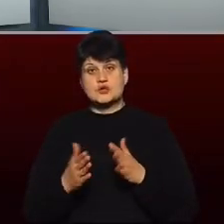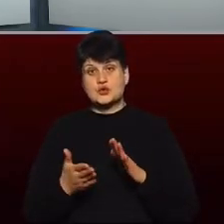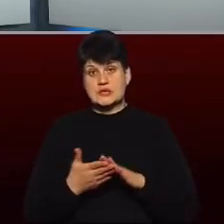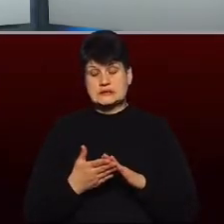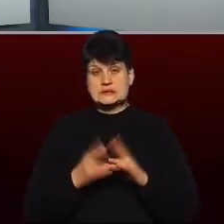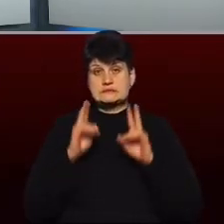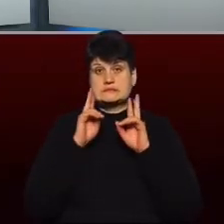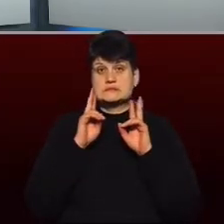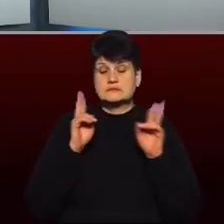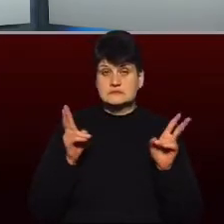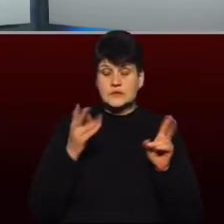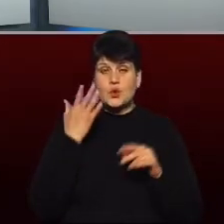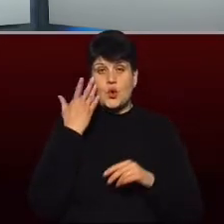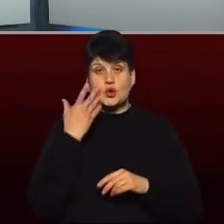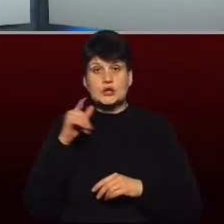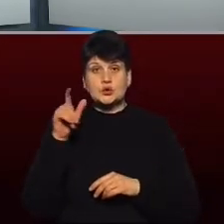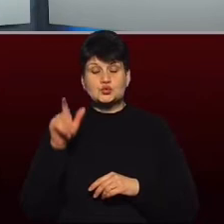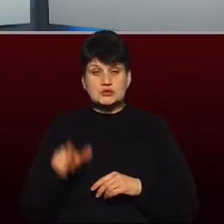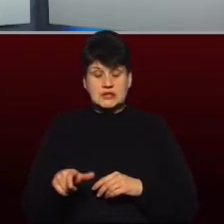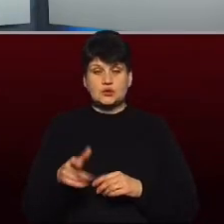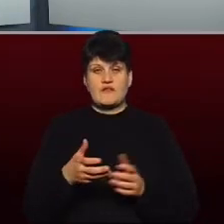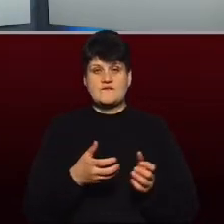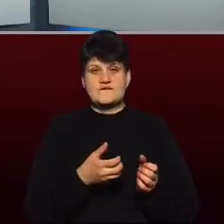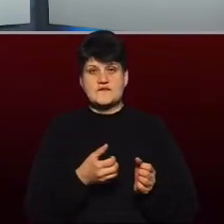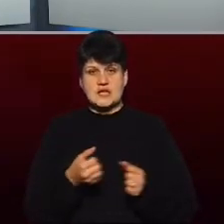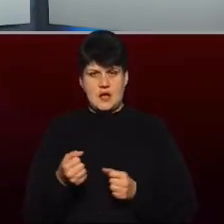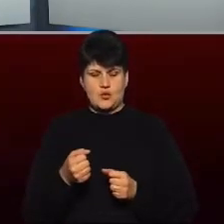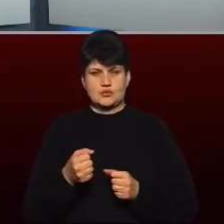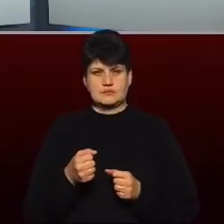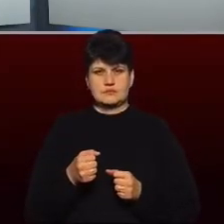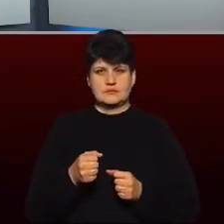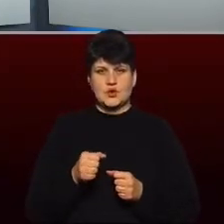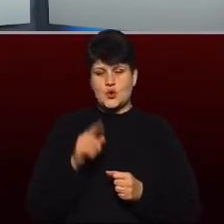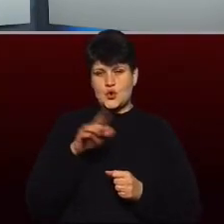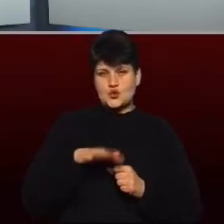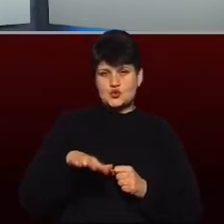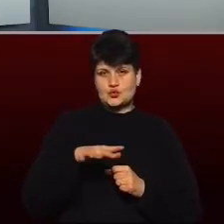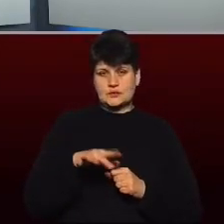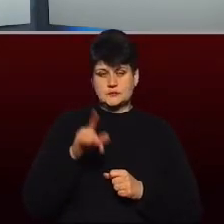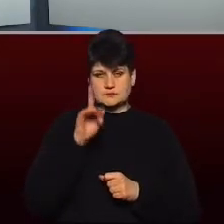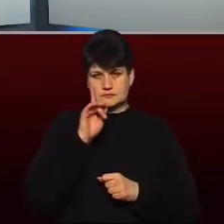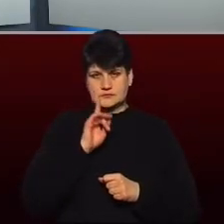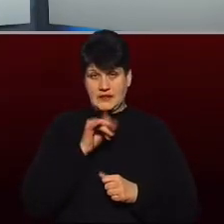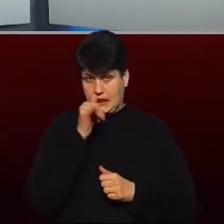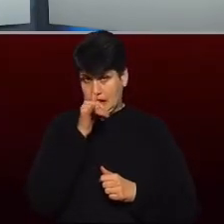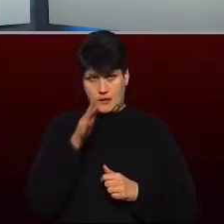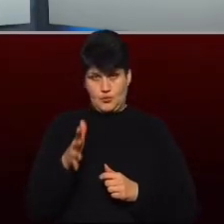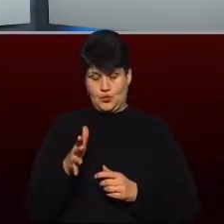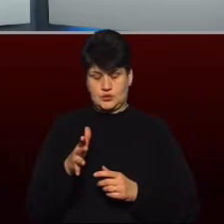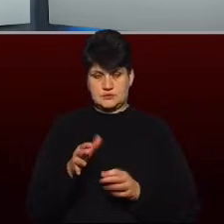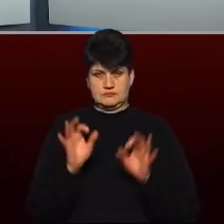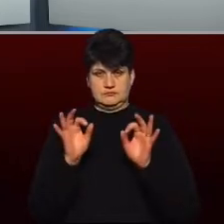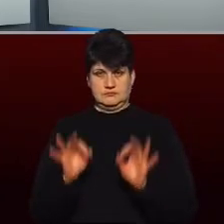невизначеності, коли людину витягують з зони комфорту, вона не може апріорі раціонально діяти. Угу.